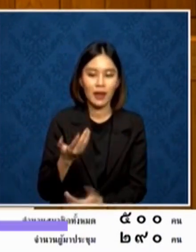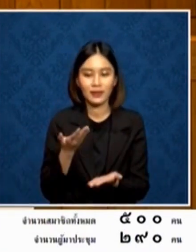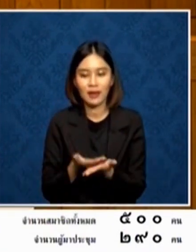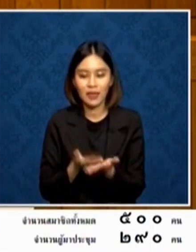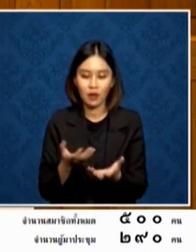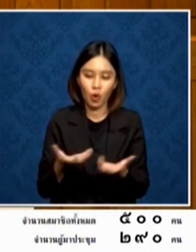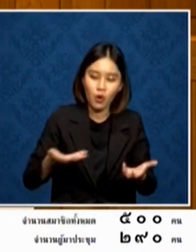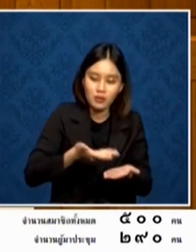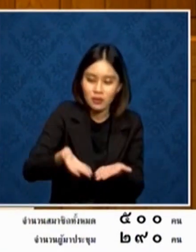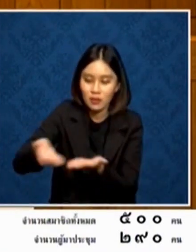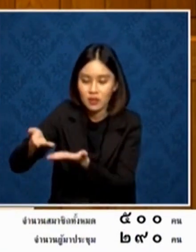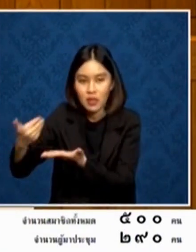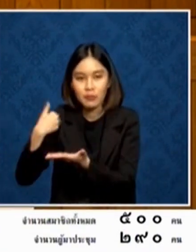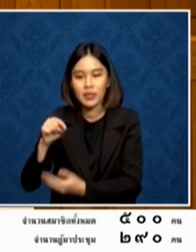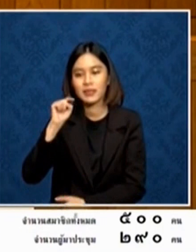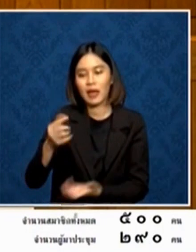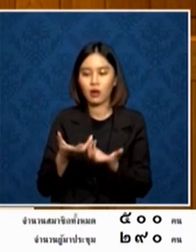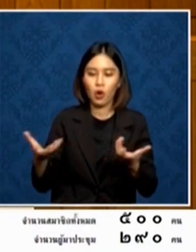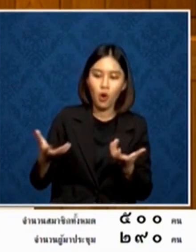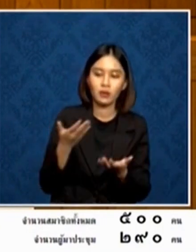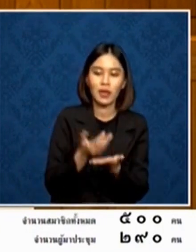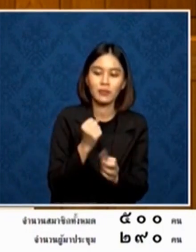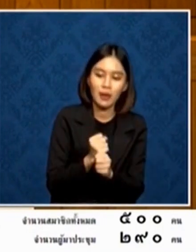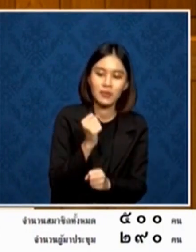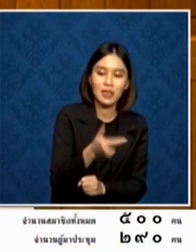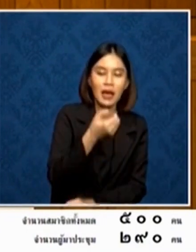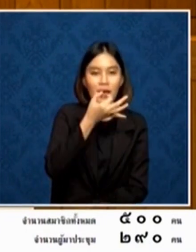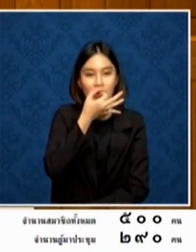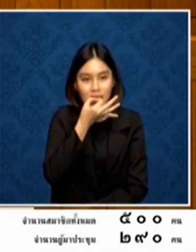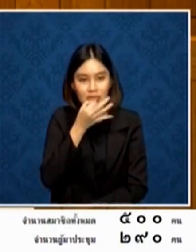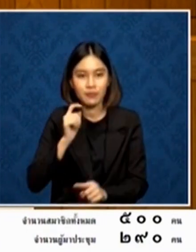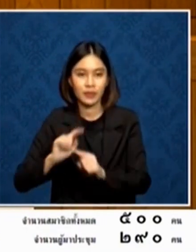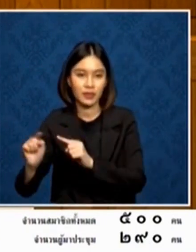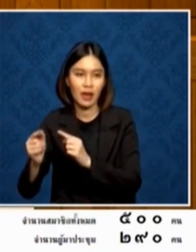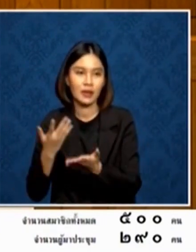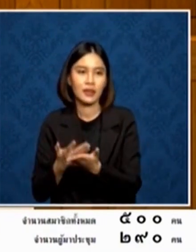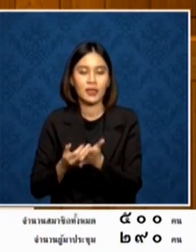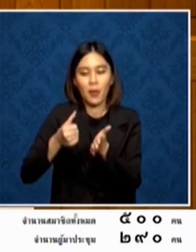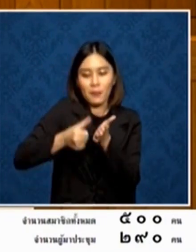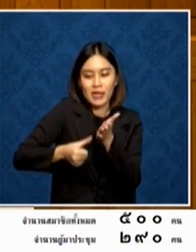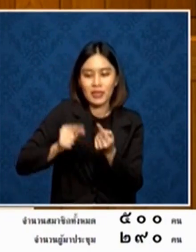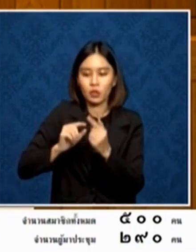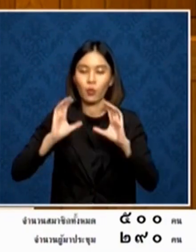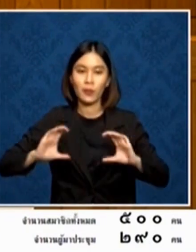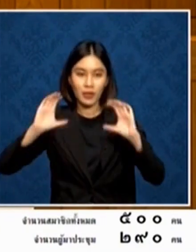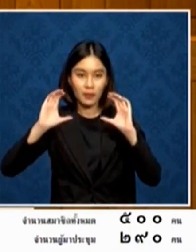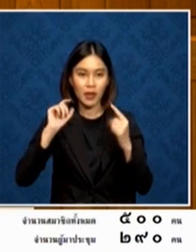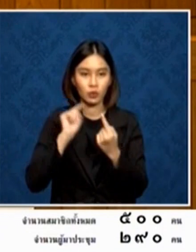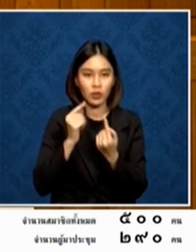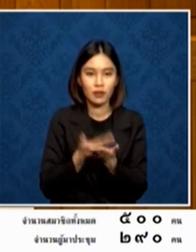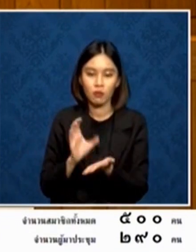ใช้สอยการสั่งผลิตสินค้าการจ้างงานและหมุนกลับมาเป็นเงินภาษีให้กับภาครัฐเพื่อใช้